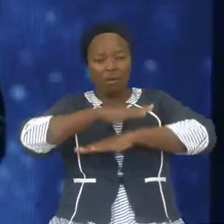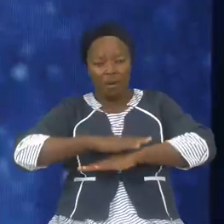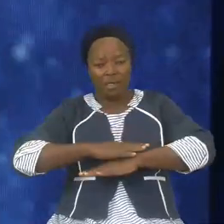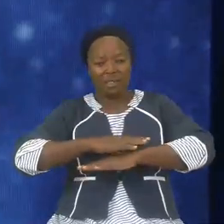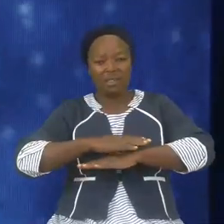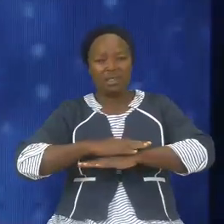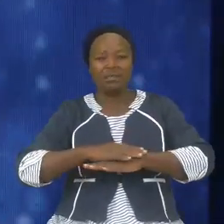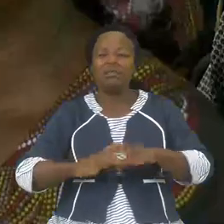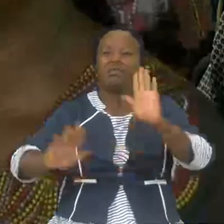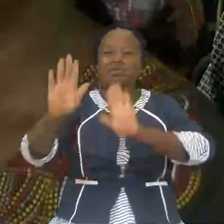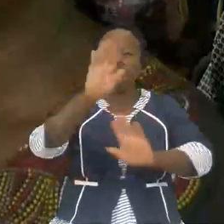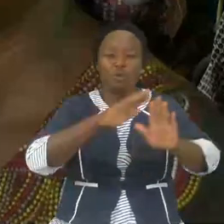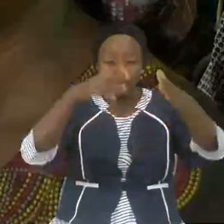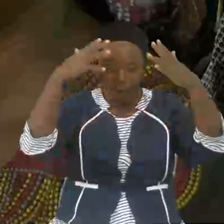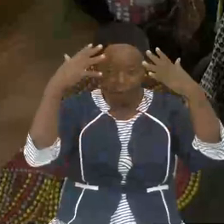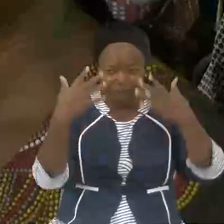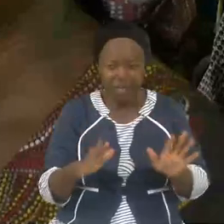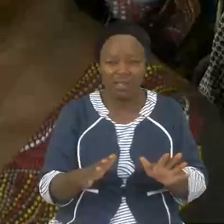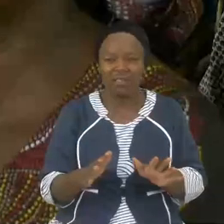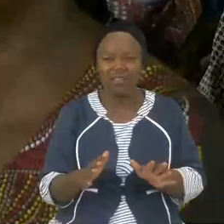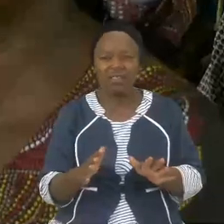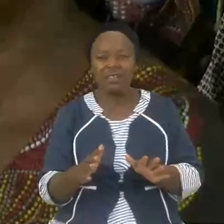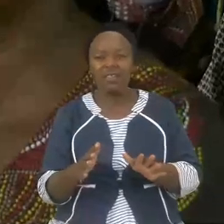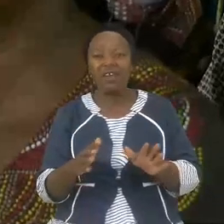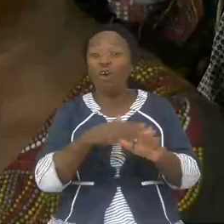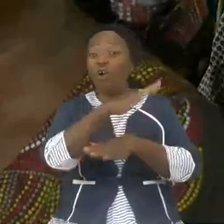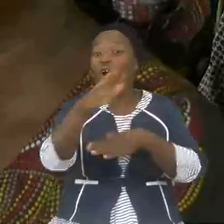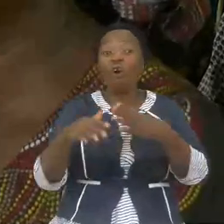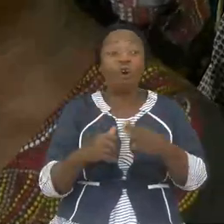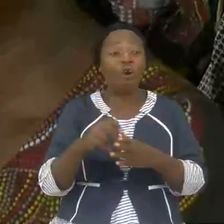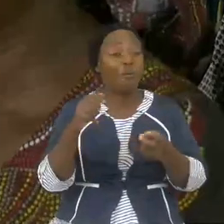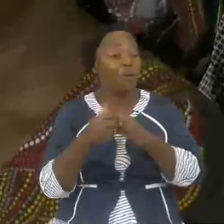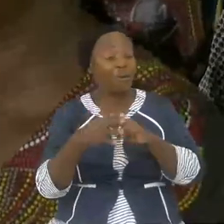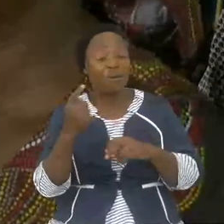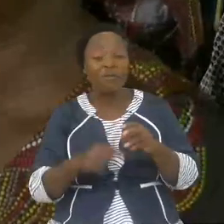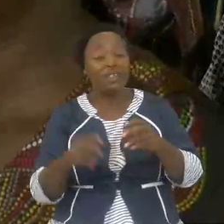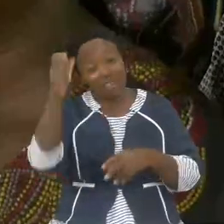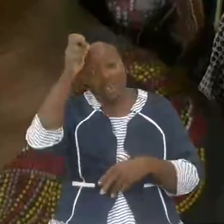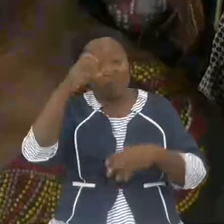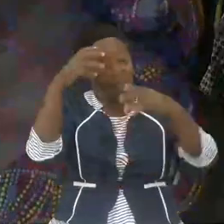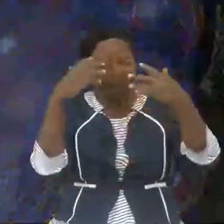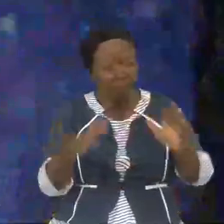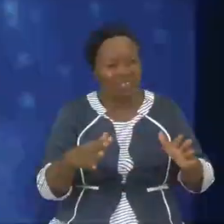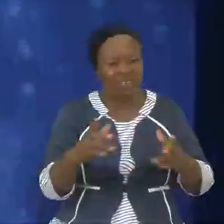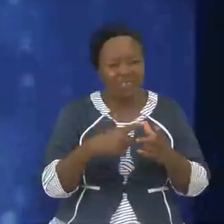repos, c'est la fin de tes problèmes. Ces défis du diable prennent fin.